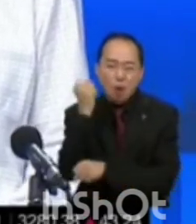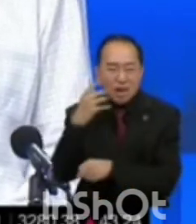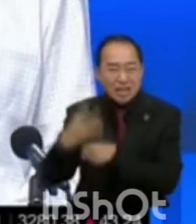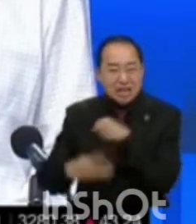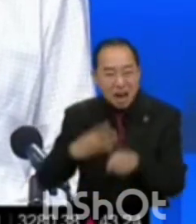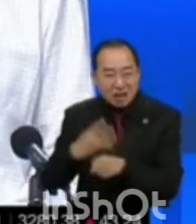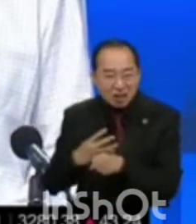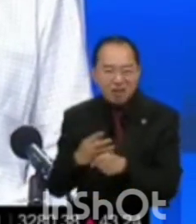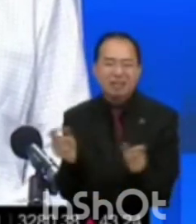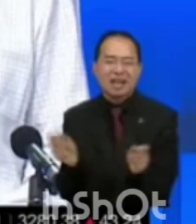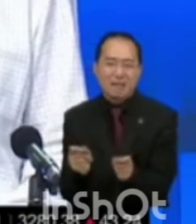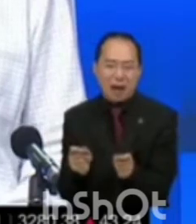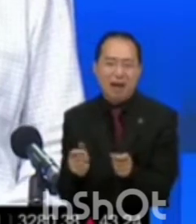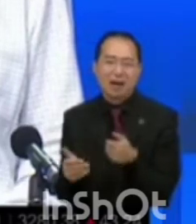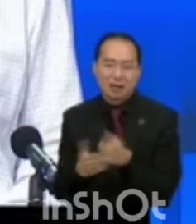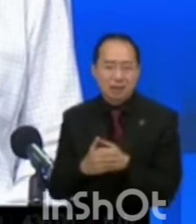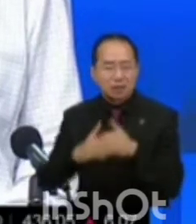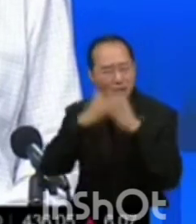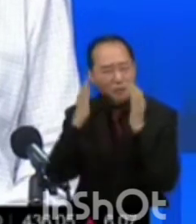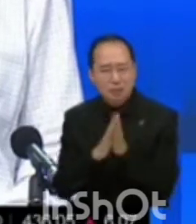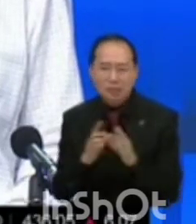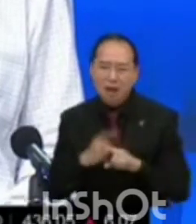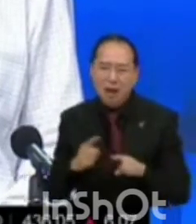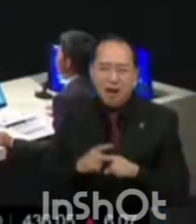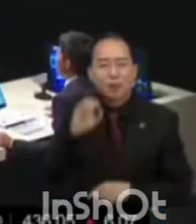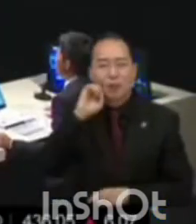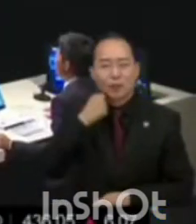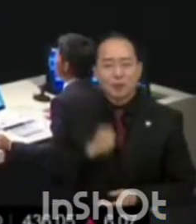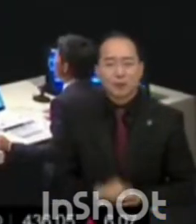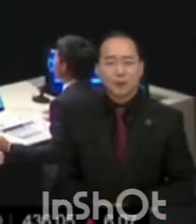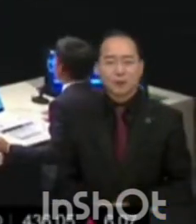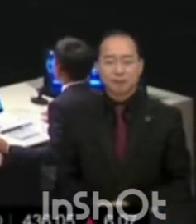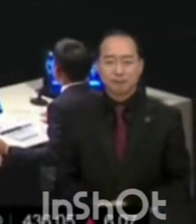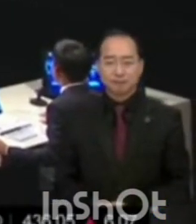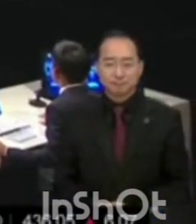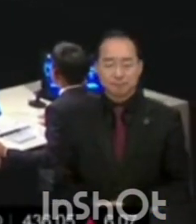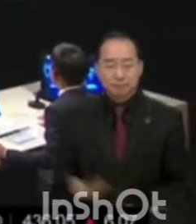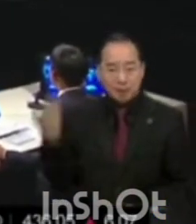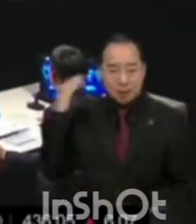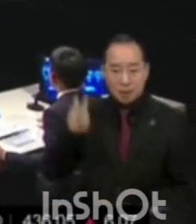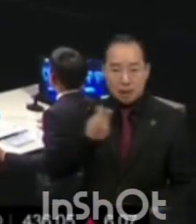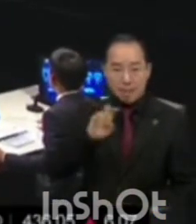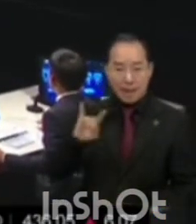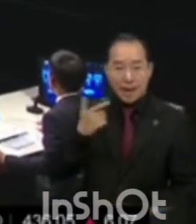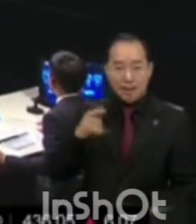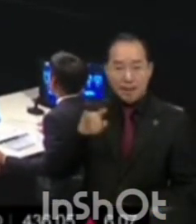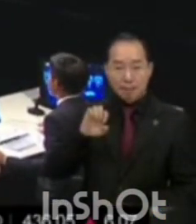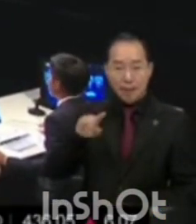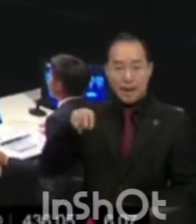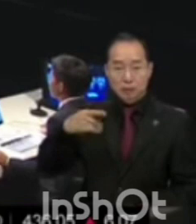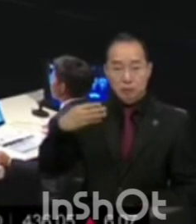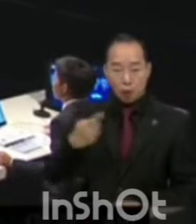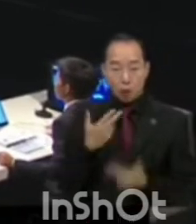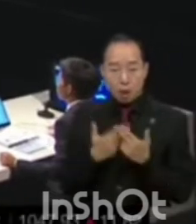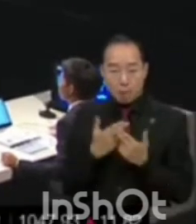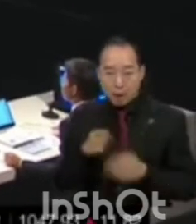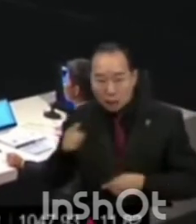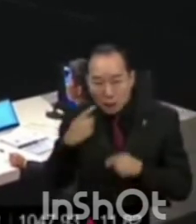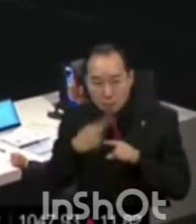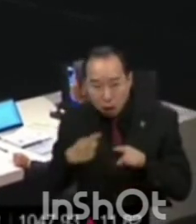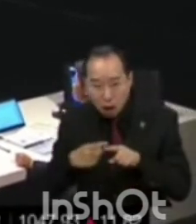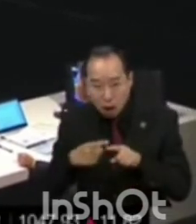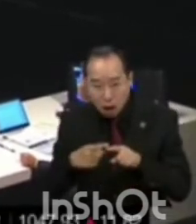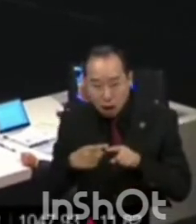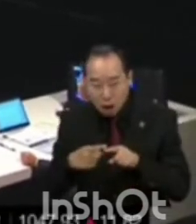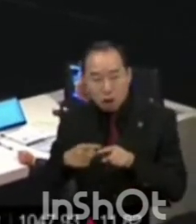기간이었습니다. 예, 뭐 이제 매니페스토 평가하고 도민 평가가 다르다 이런 말씀이신